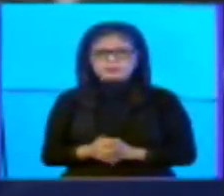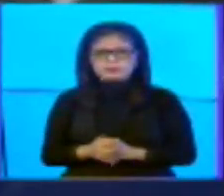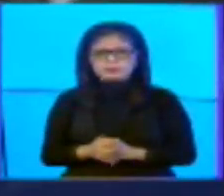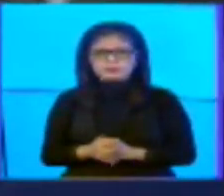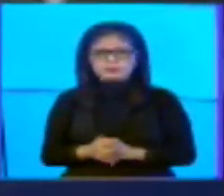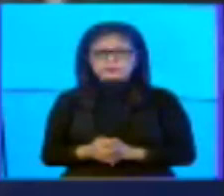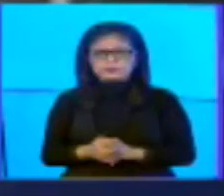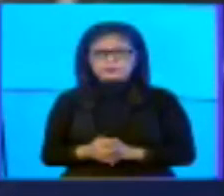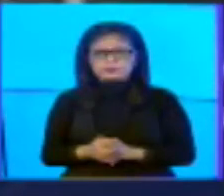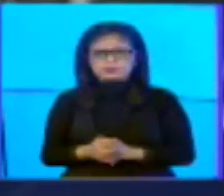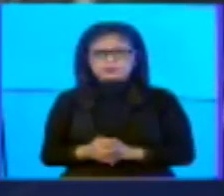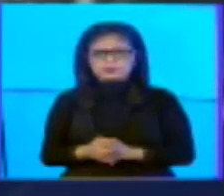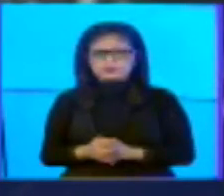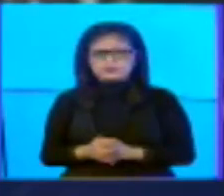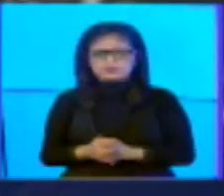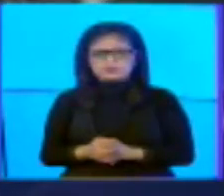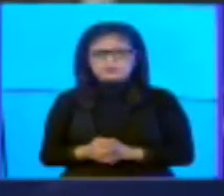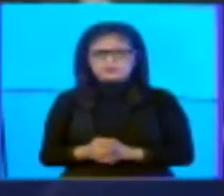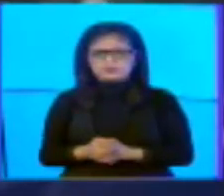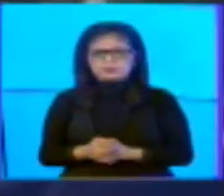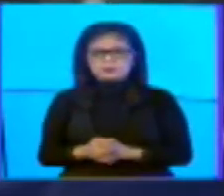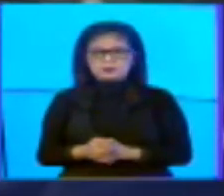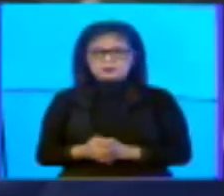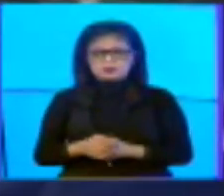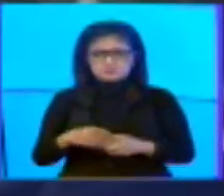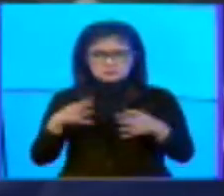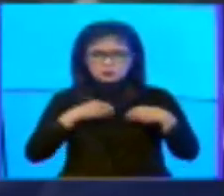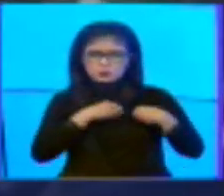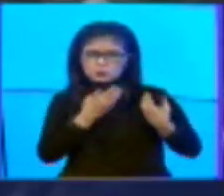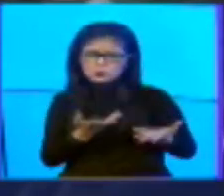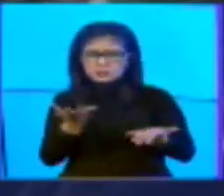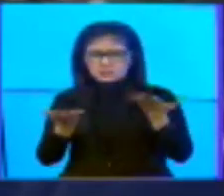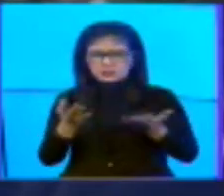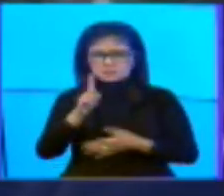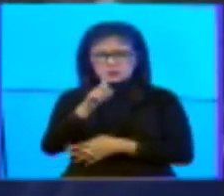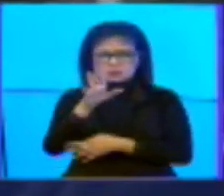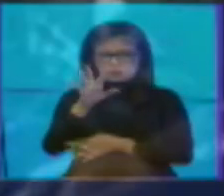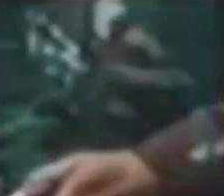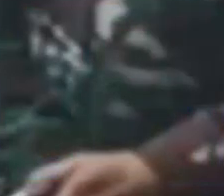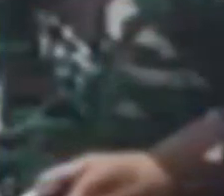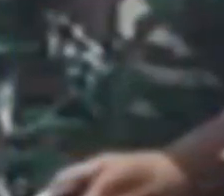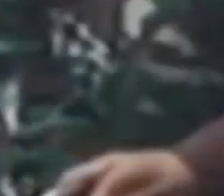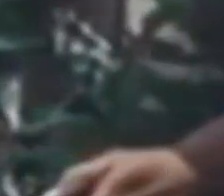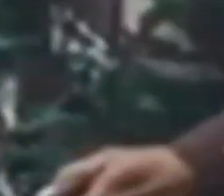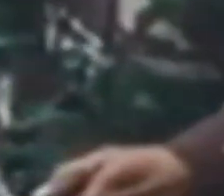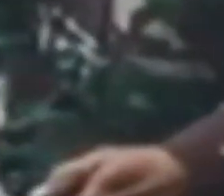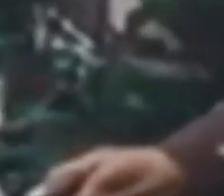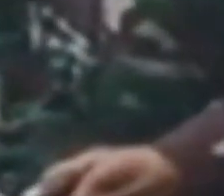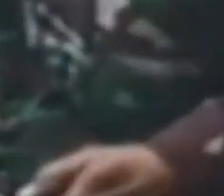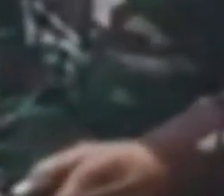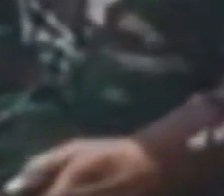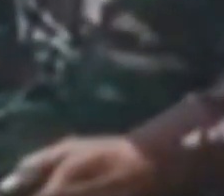dan perjuangan kerugiannya mencapai 150000000 untuk penanganan Sementara